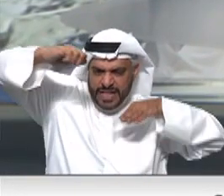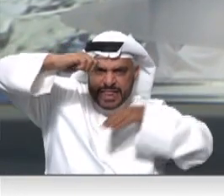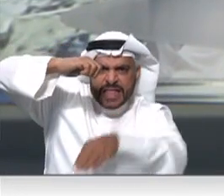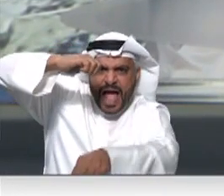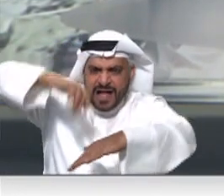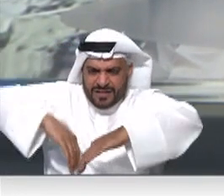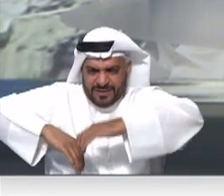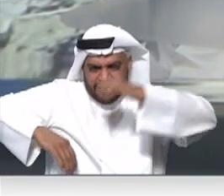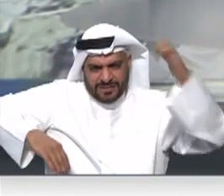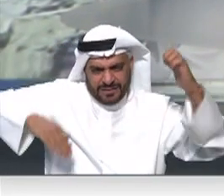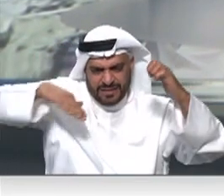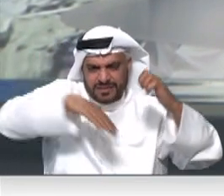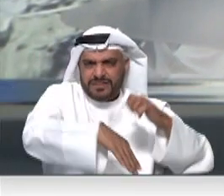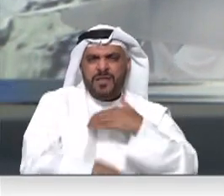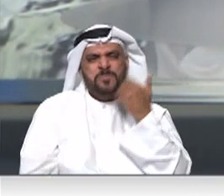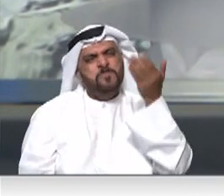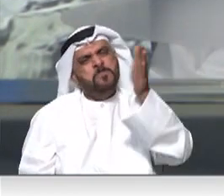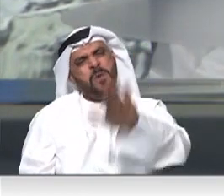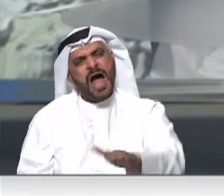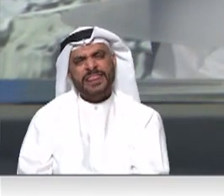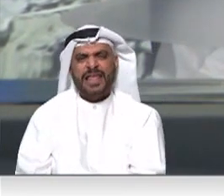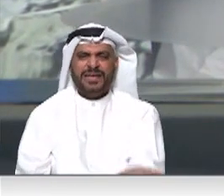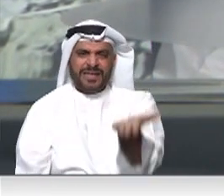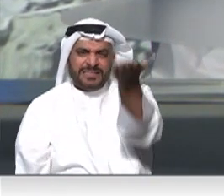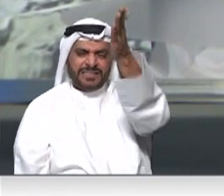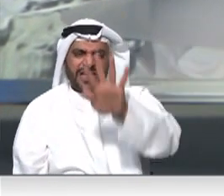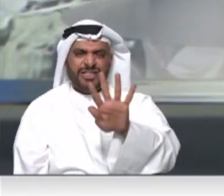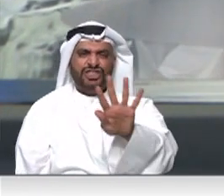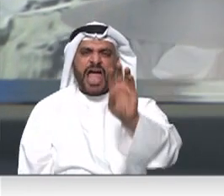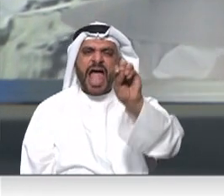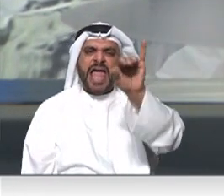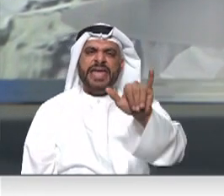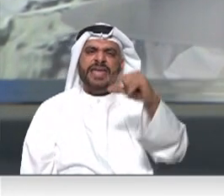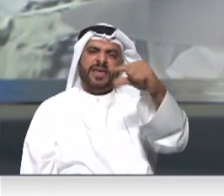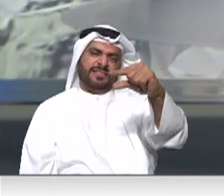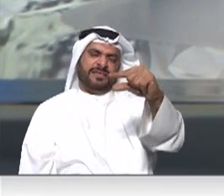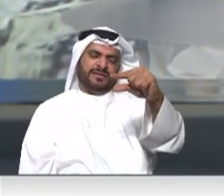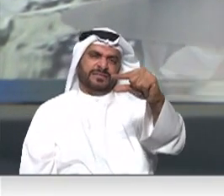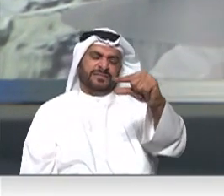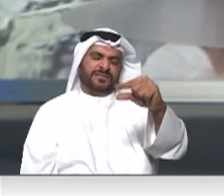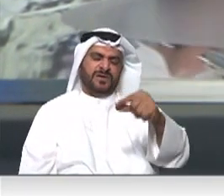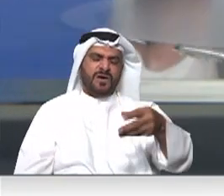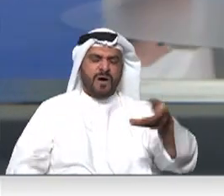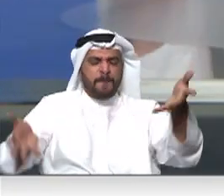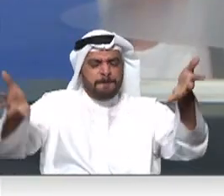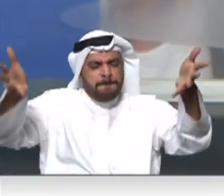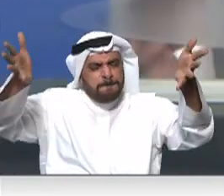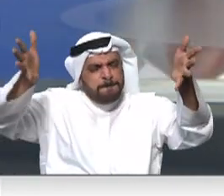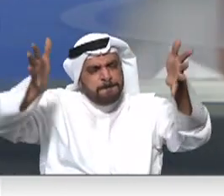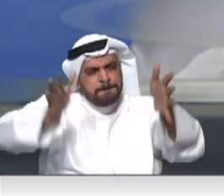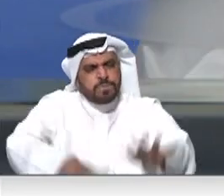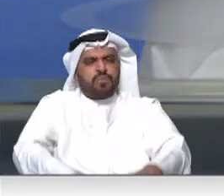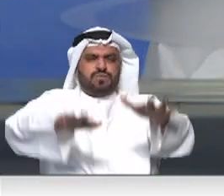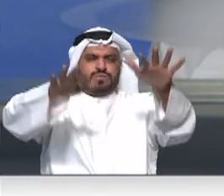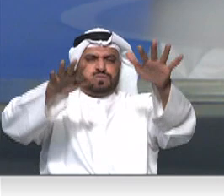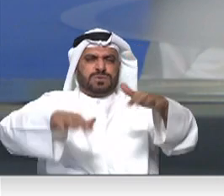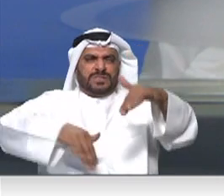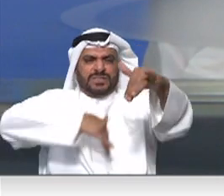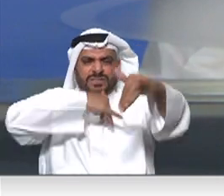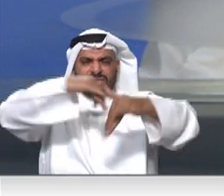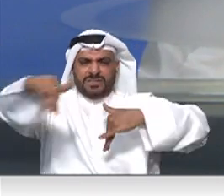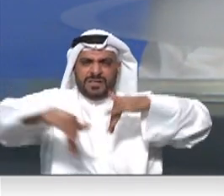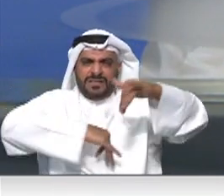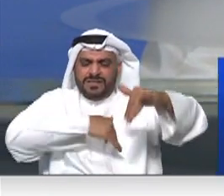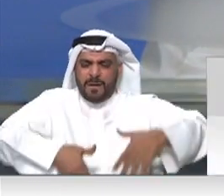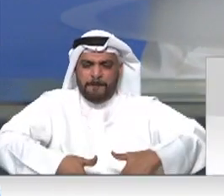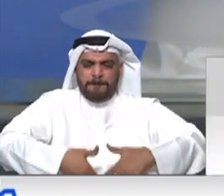على قطاع غزة لمدة 54 يوما. نعم، وفي ظل الدمار الواسع في غزة، أهالي جنين بقوا في